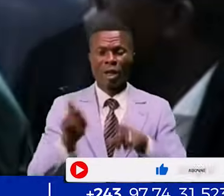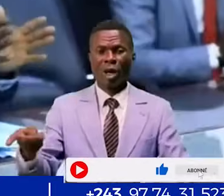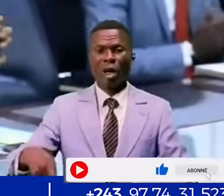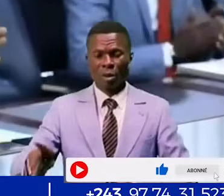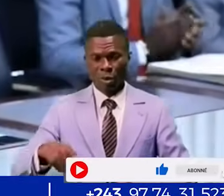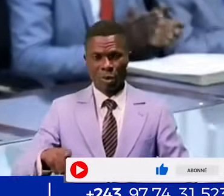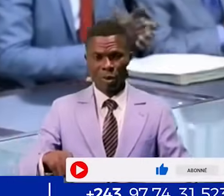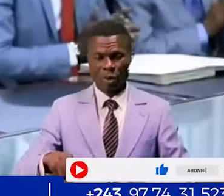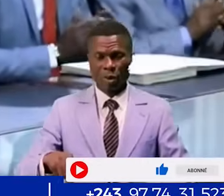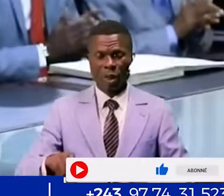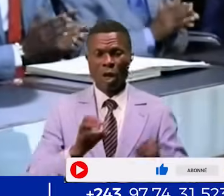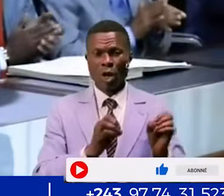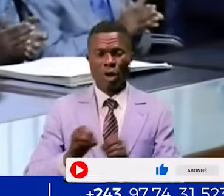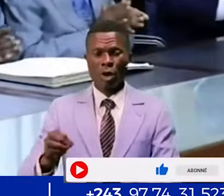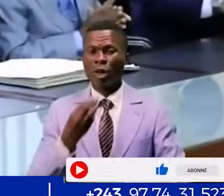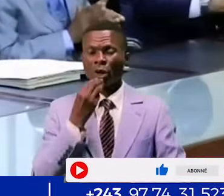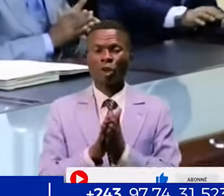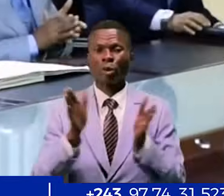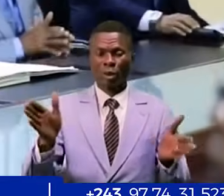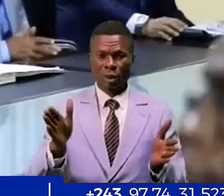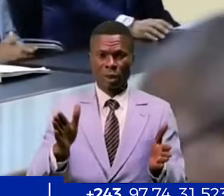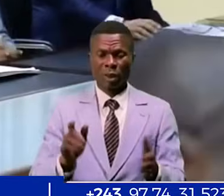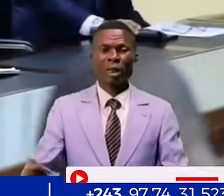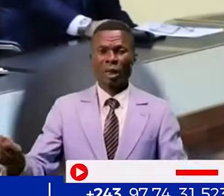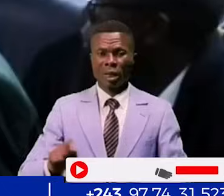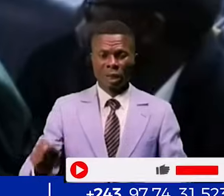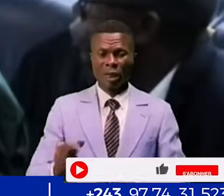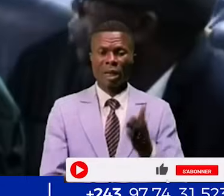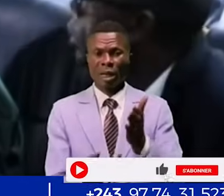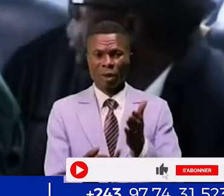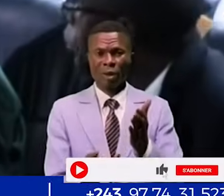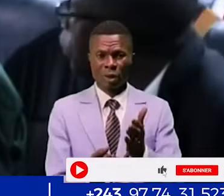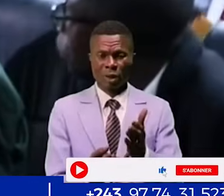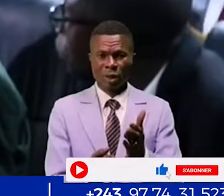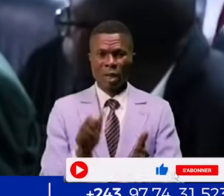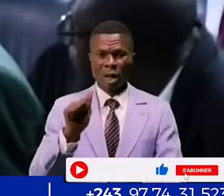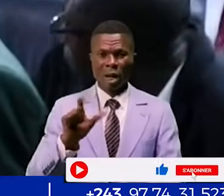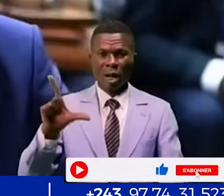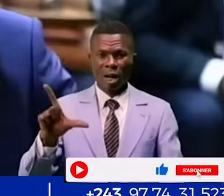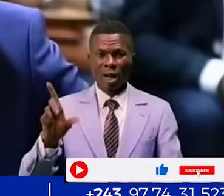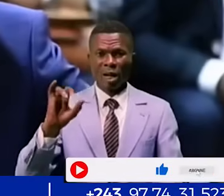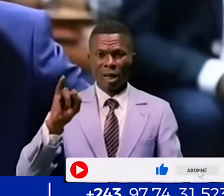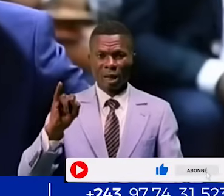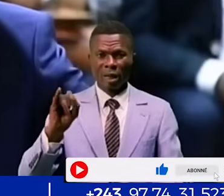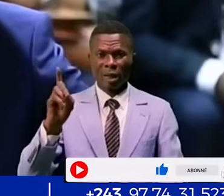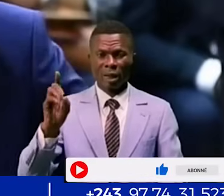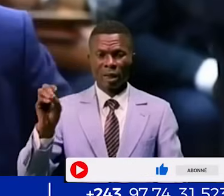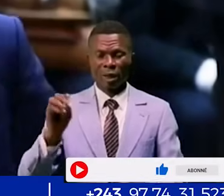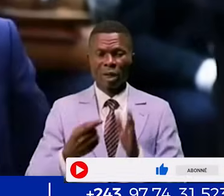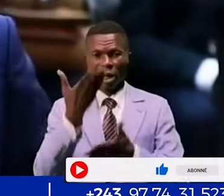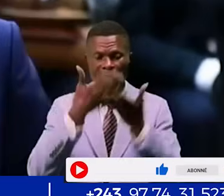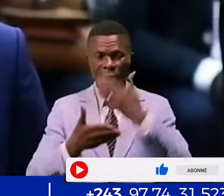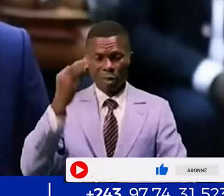provinciales et a été présidée par l'inspecteur général de la territoriale par intérim, Alidor Beyamulumba, représentant le